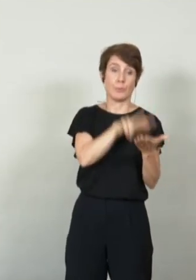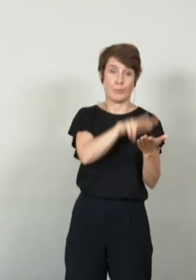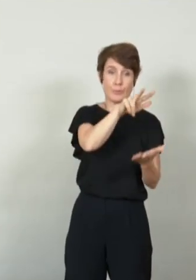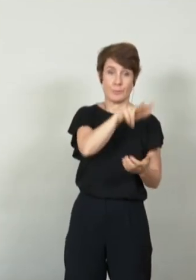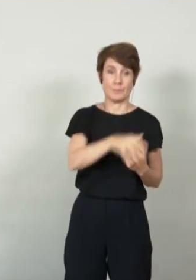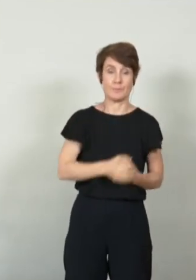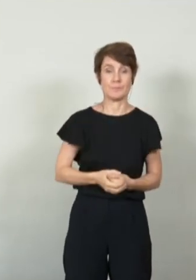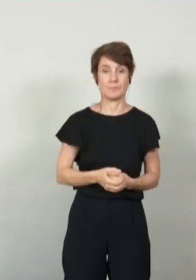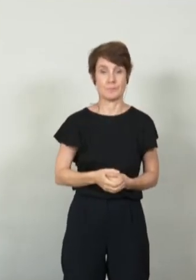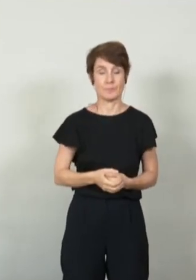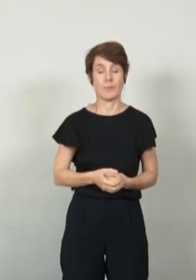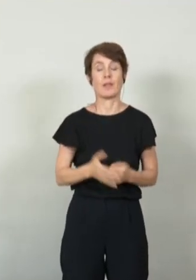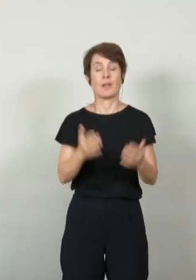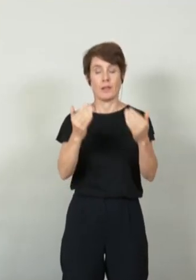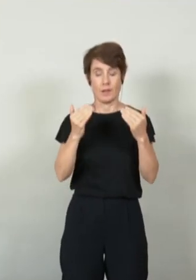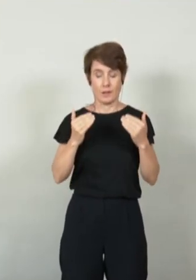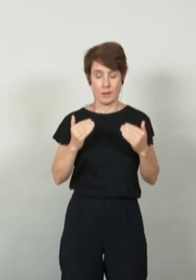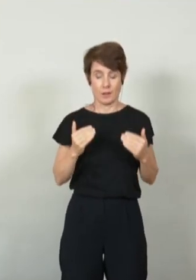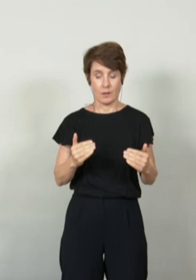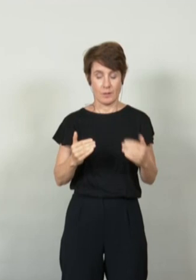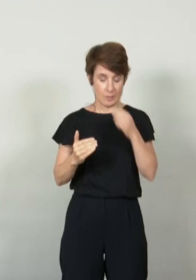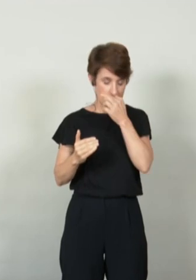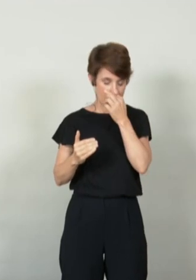la délibération numéro